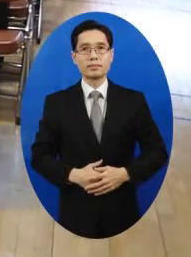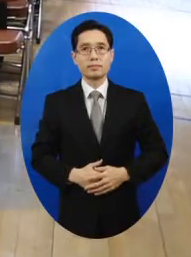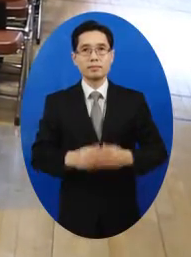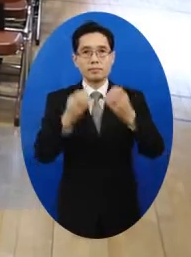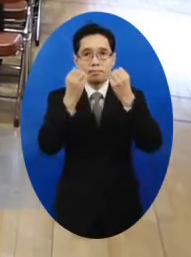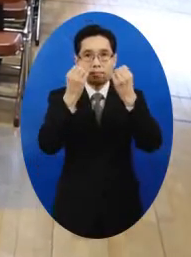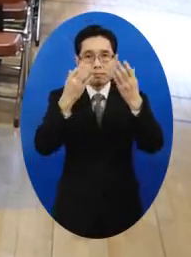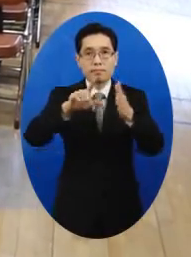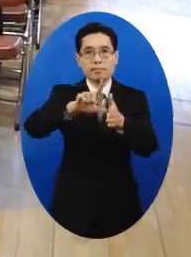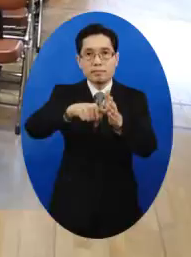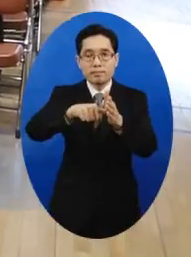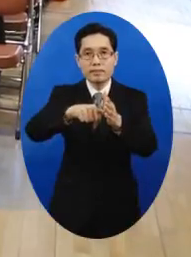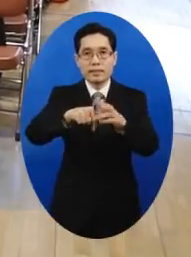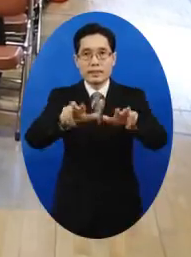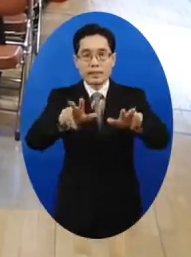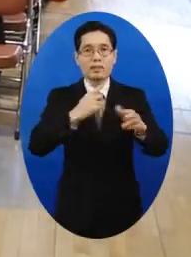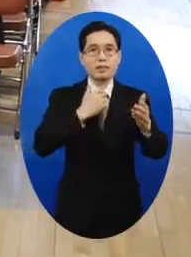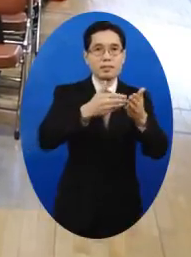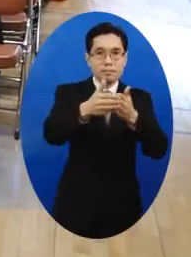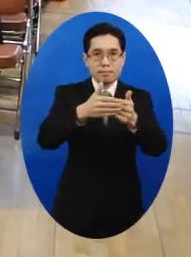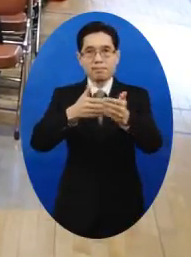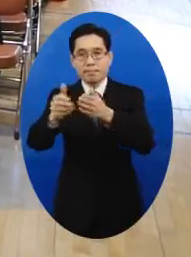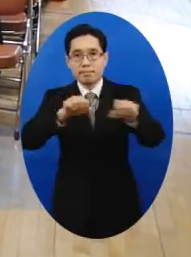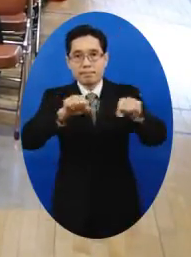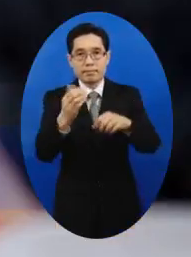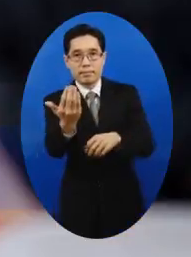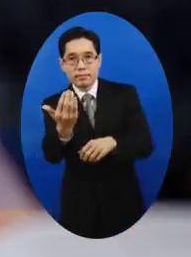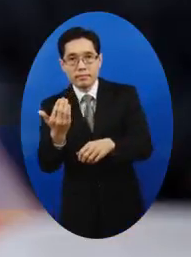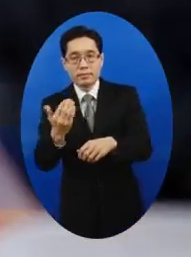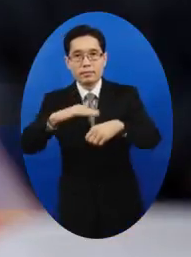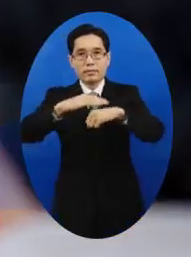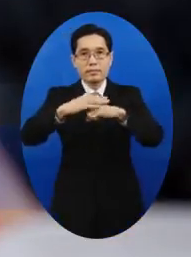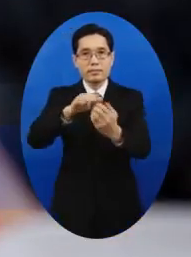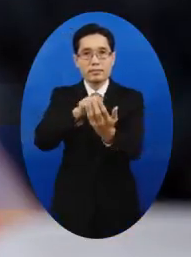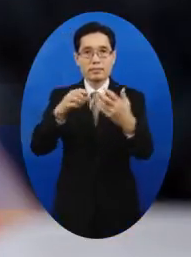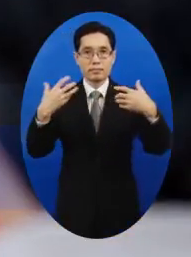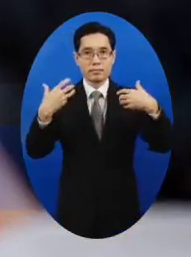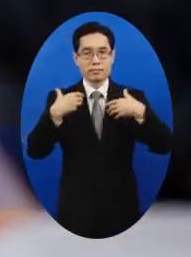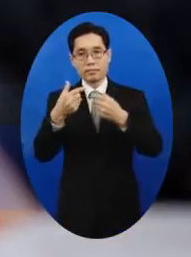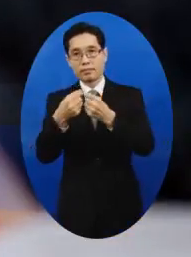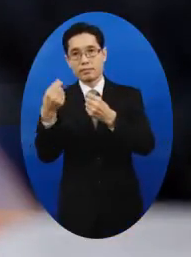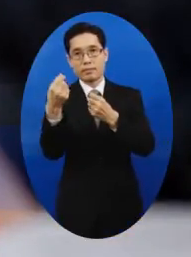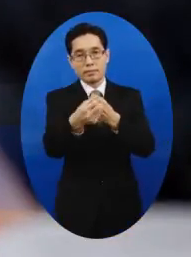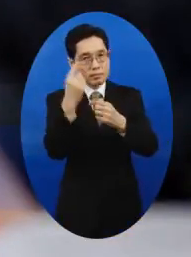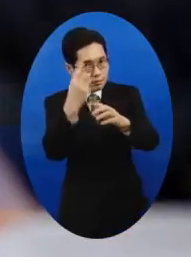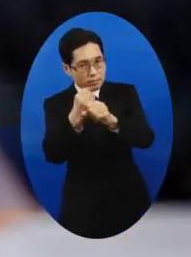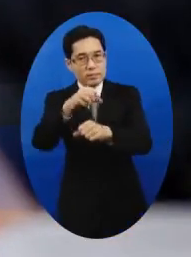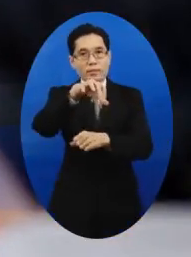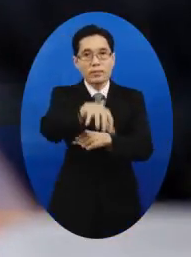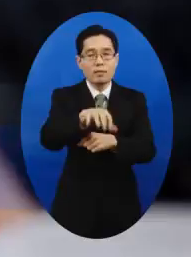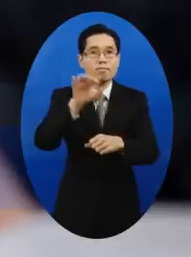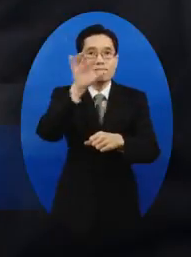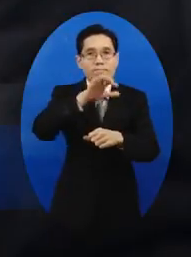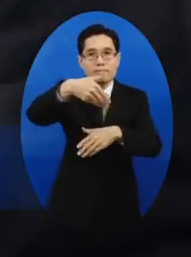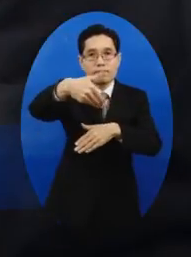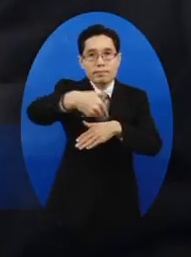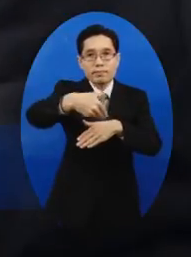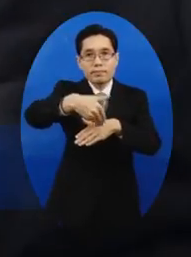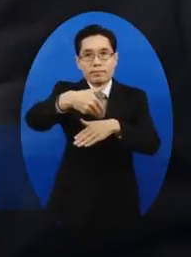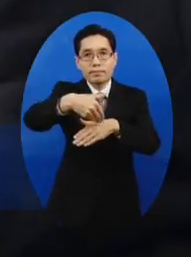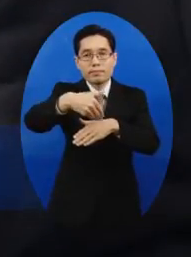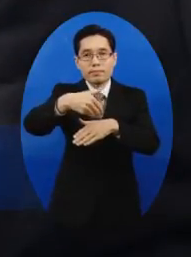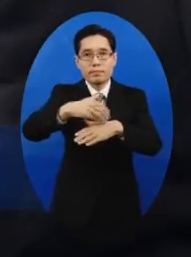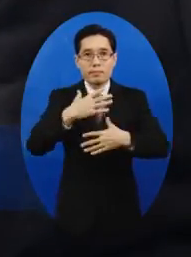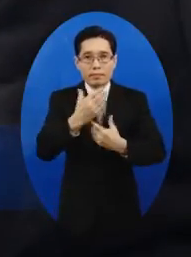새학기를 맞아 본격적인 체험 활동이 시작되기 전 대구시 교육청 산하 수령 기관에 대한 수련 활동 사전